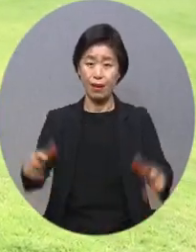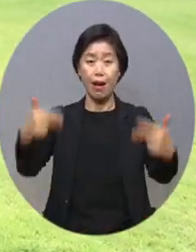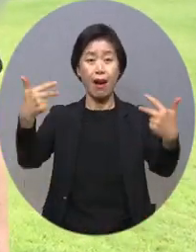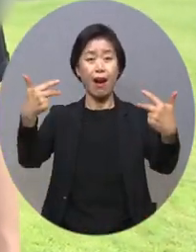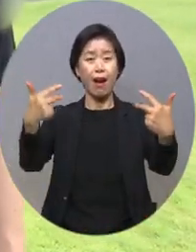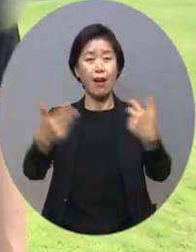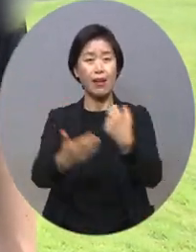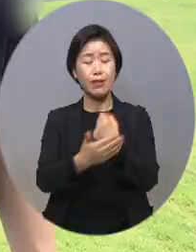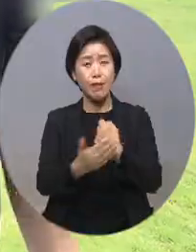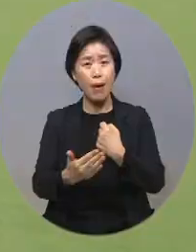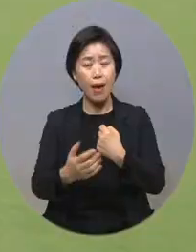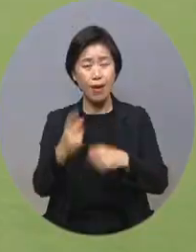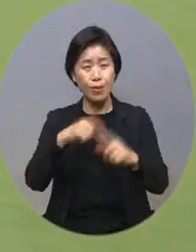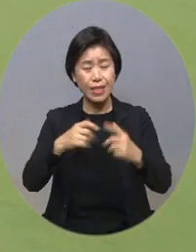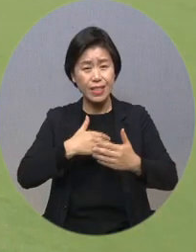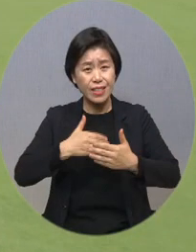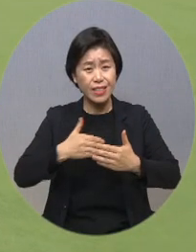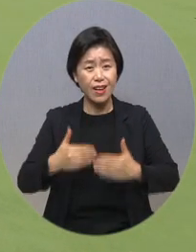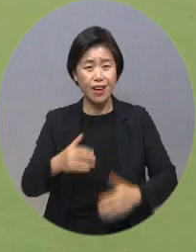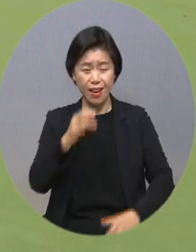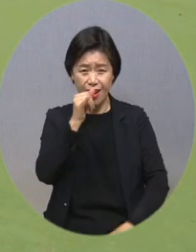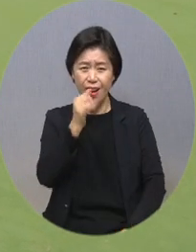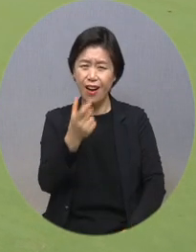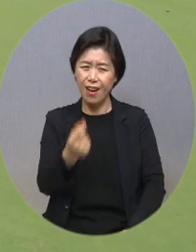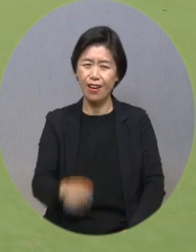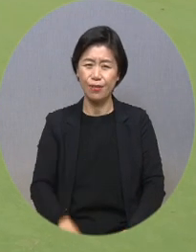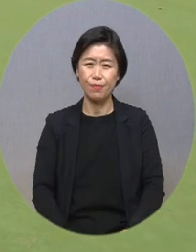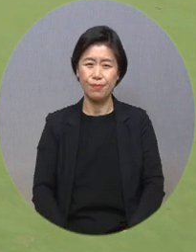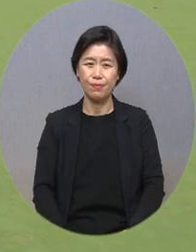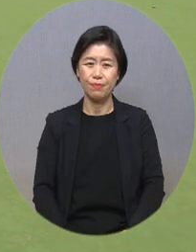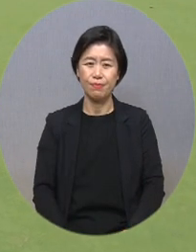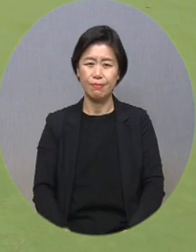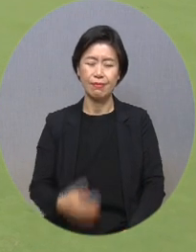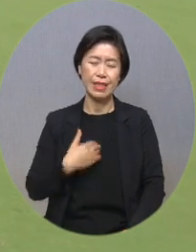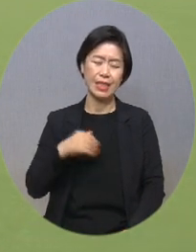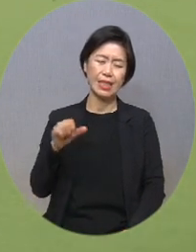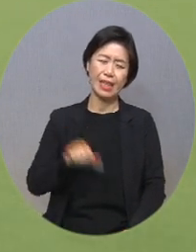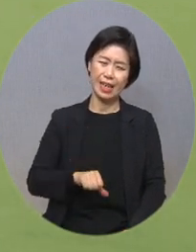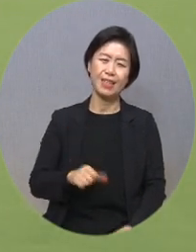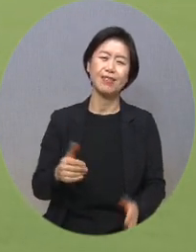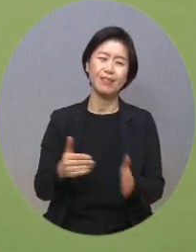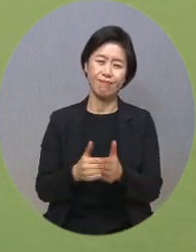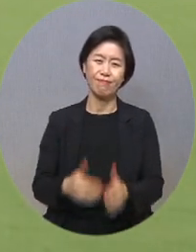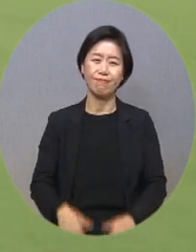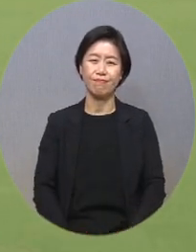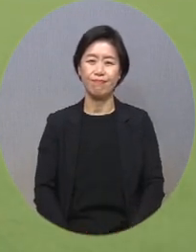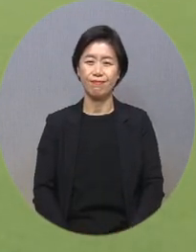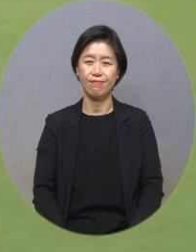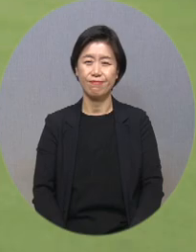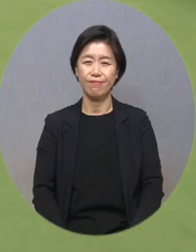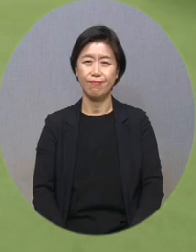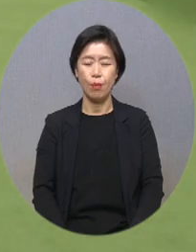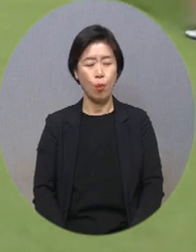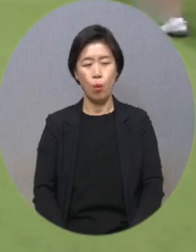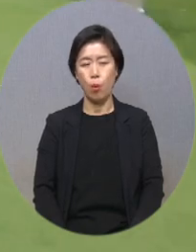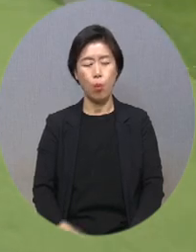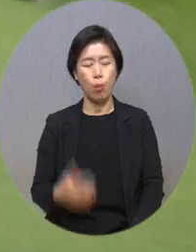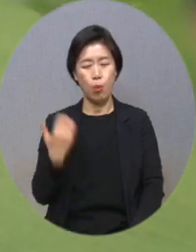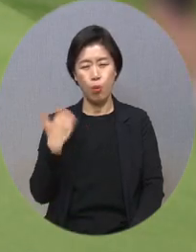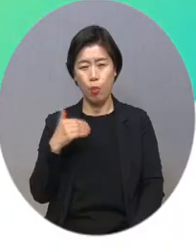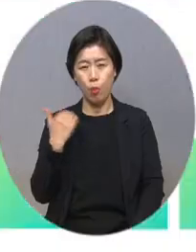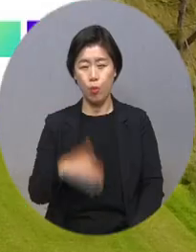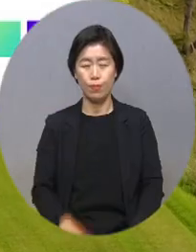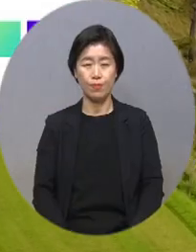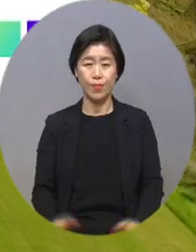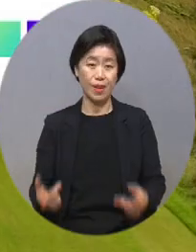넣는 것도 못 넣고. 네, 좋습니다. 와. 저도 그랬어요. 그래? 깔끔하게 잤습니다. 그래. 와. 아. 그래. 와, 안 되네, 안 돼. 아, 근데, 우리 같이